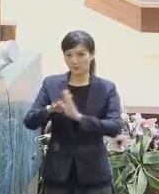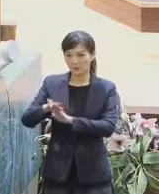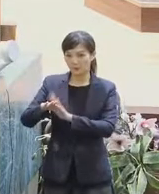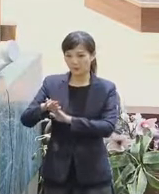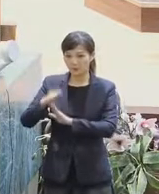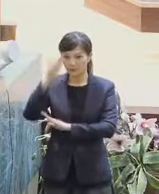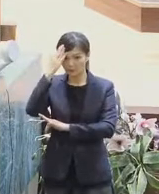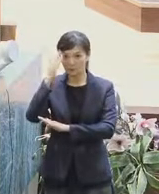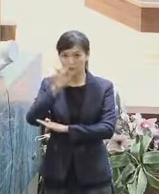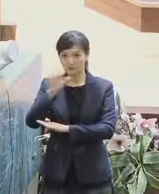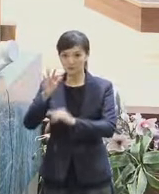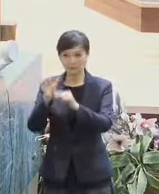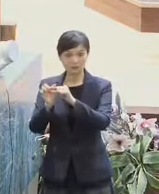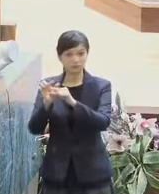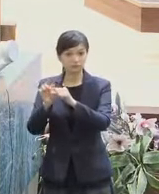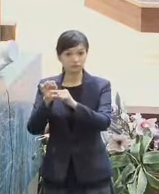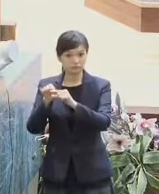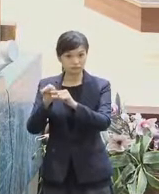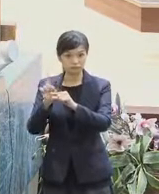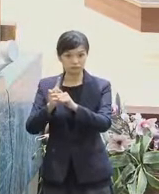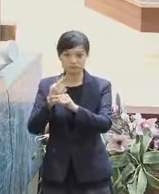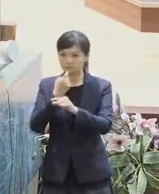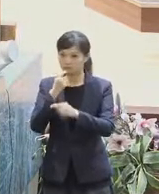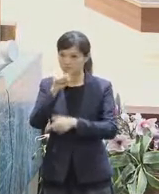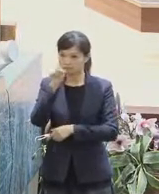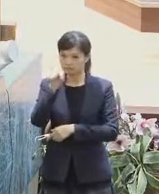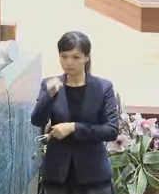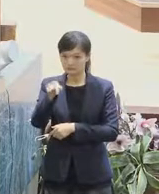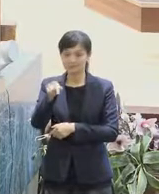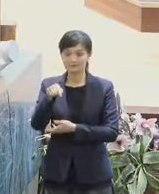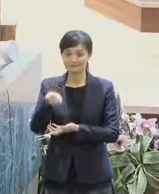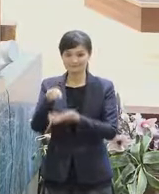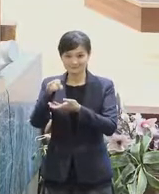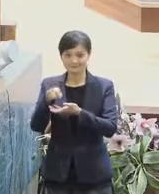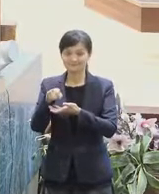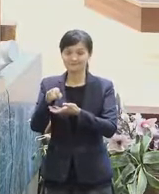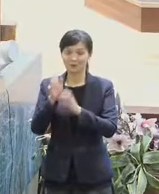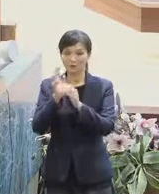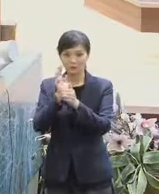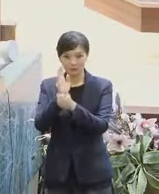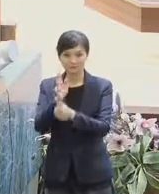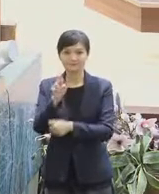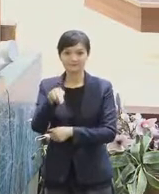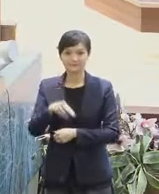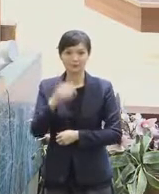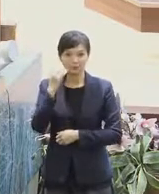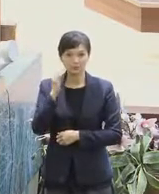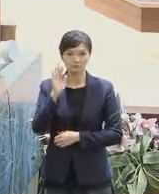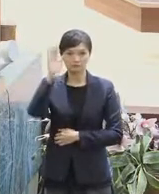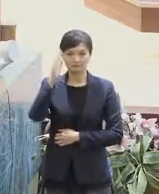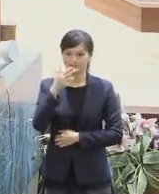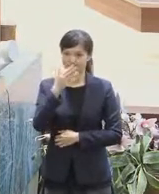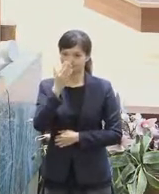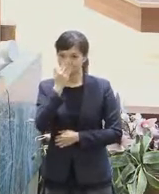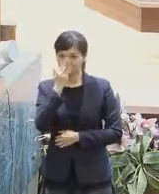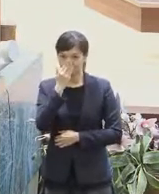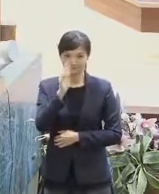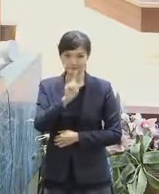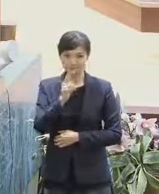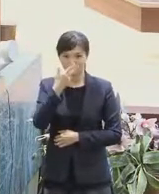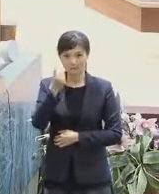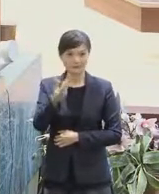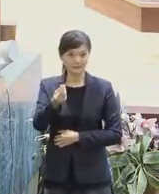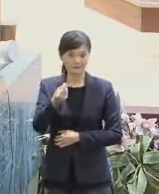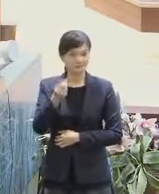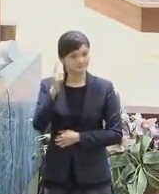这个图，它就是我们的线上提问系统。那如果你不便举手发问的话，你可以直接把你的